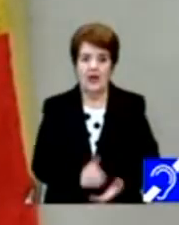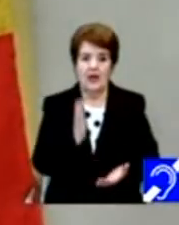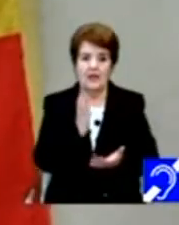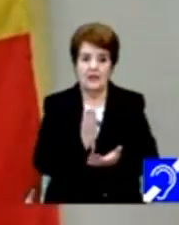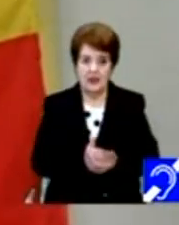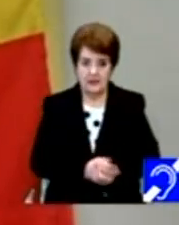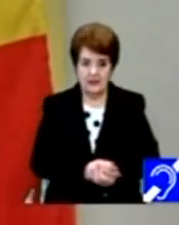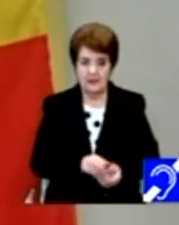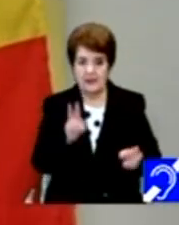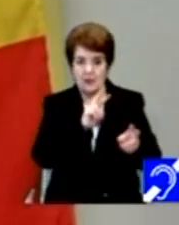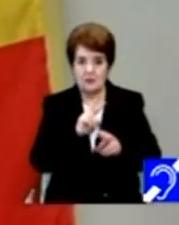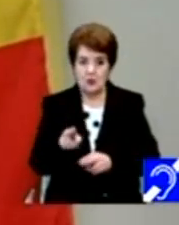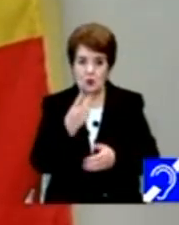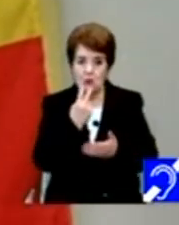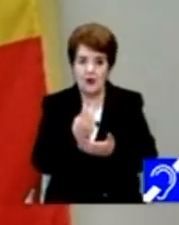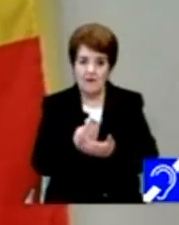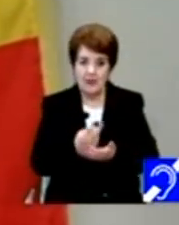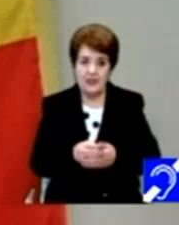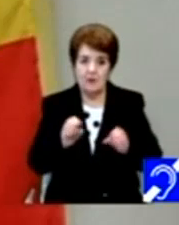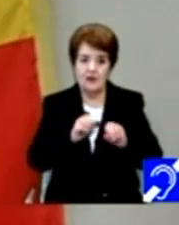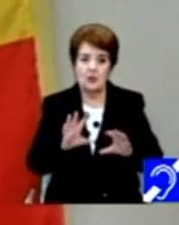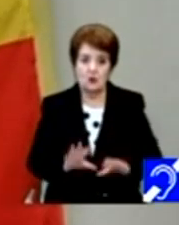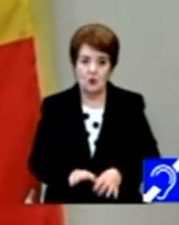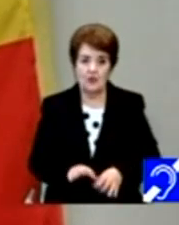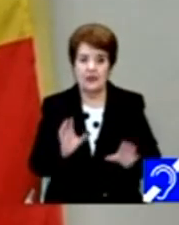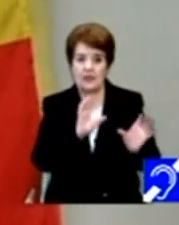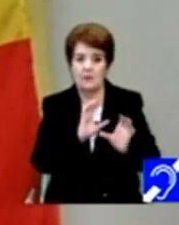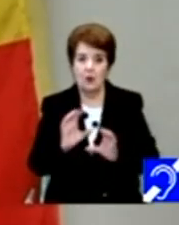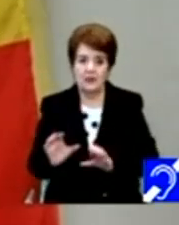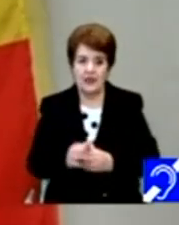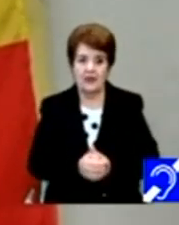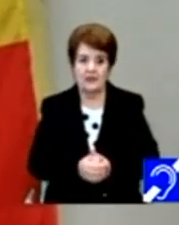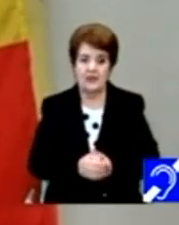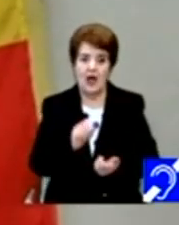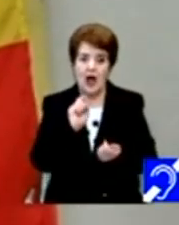de monitorizare și supravegherea măsurilor de protecție